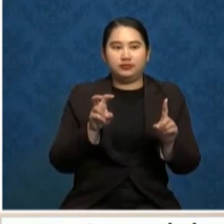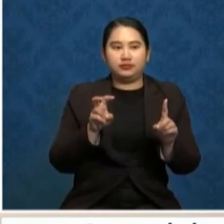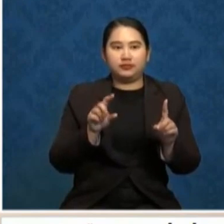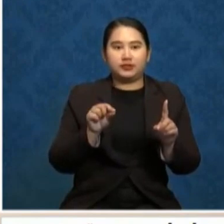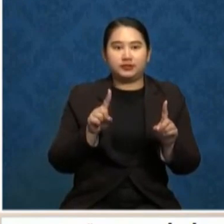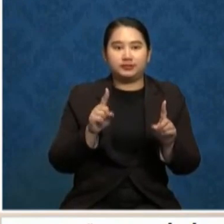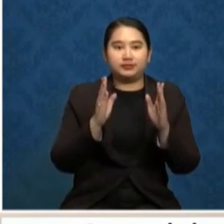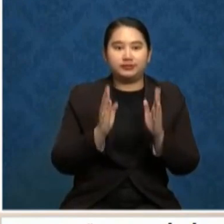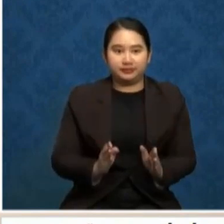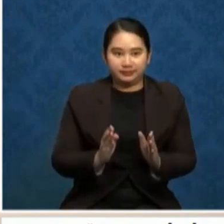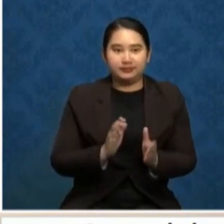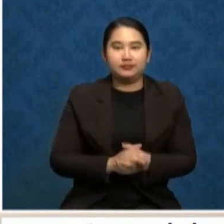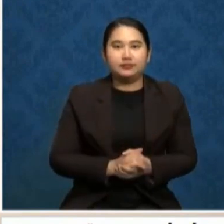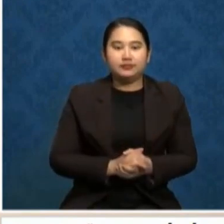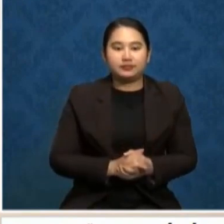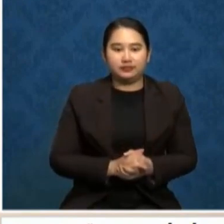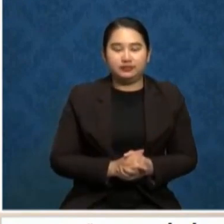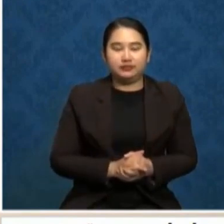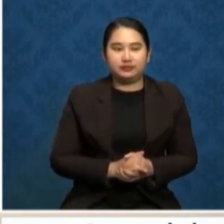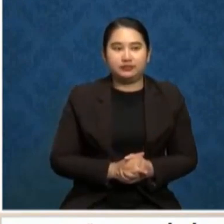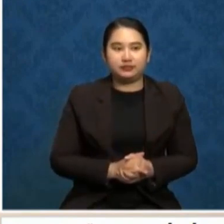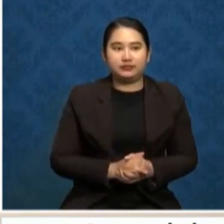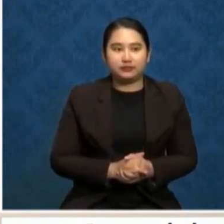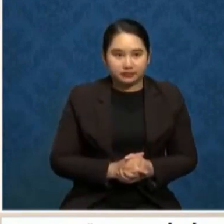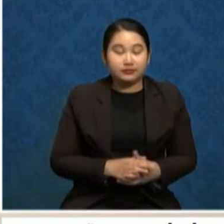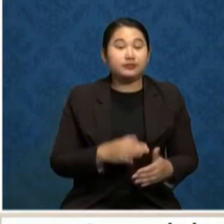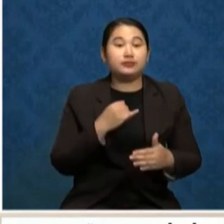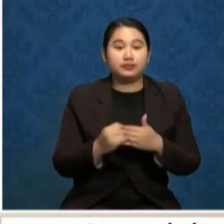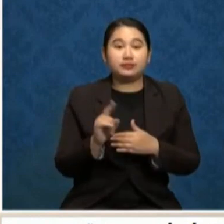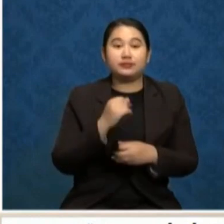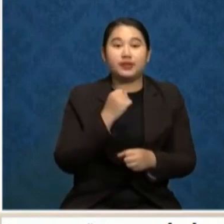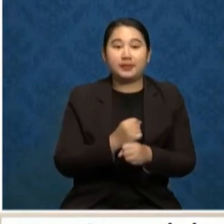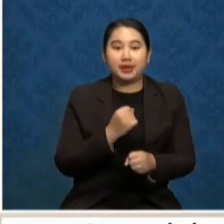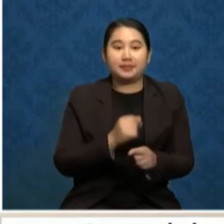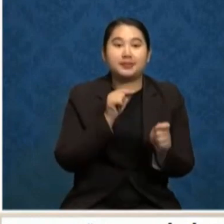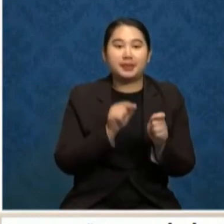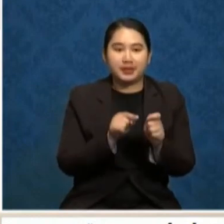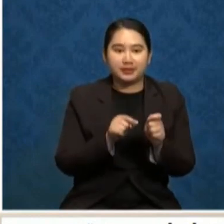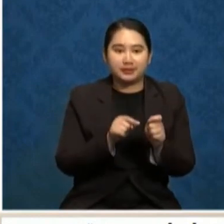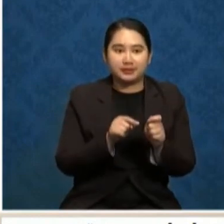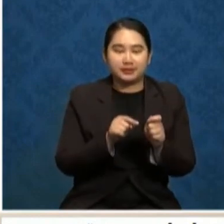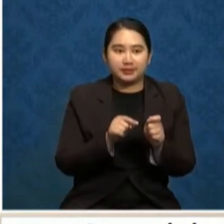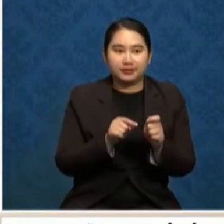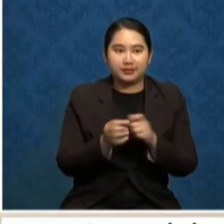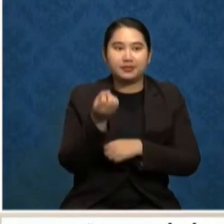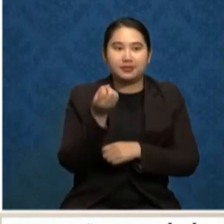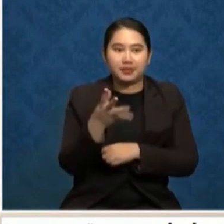1,221 คนนะคะโดยบัณฑิตเนี่ยนะคะจะประจำในอำเภอจำนวนถึ